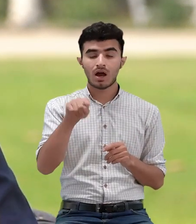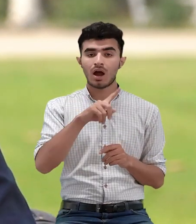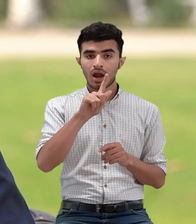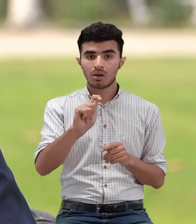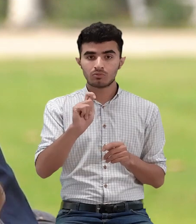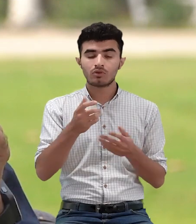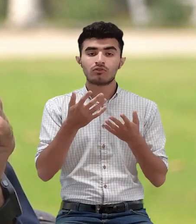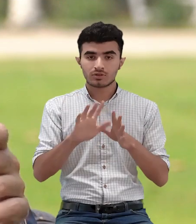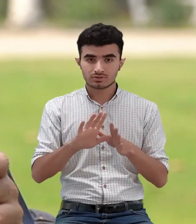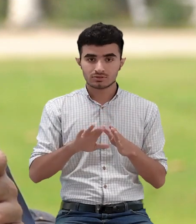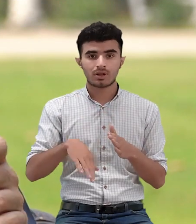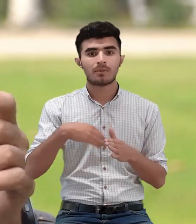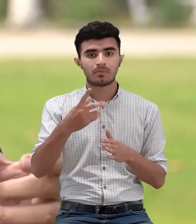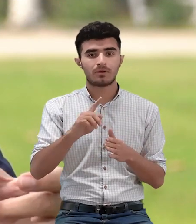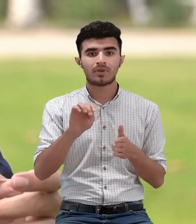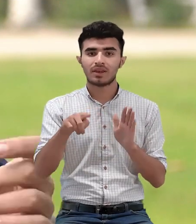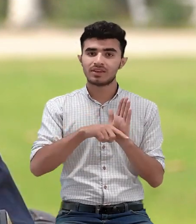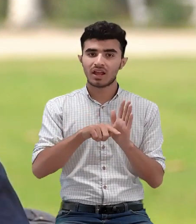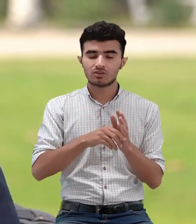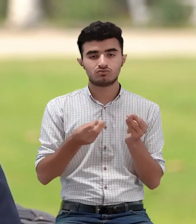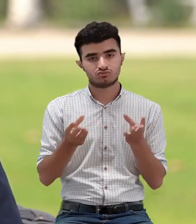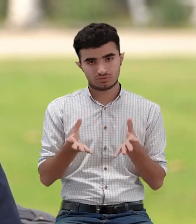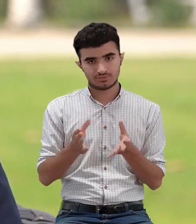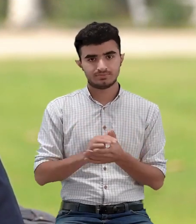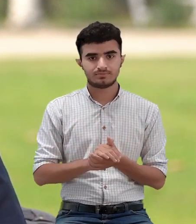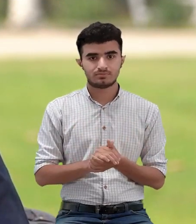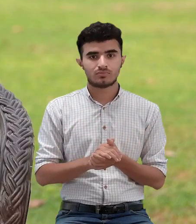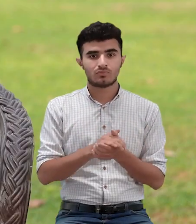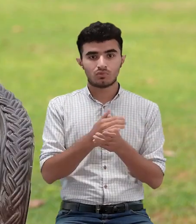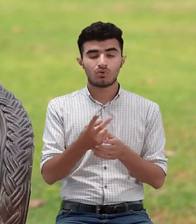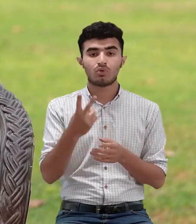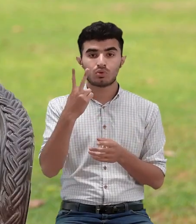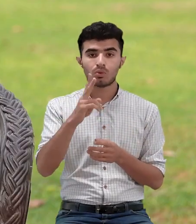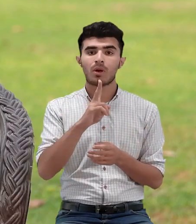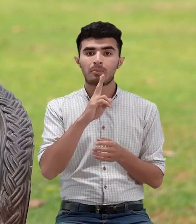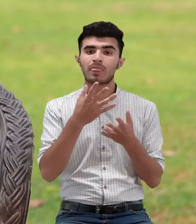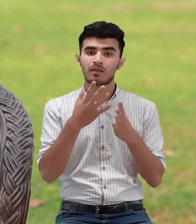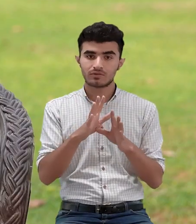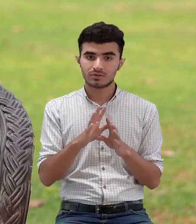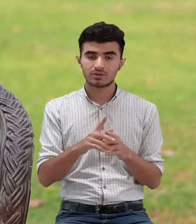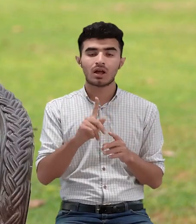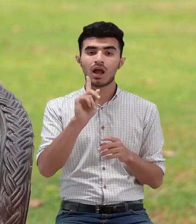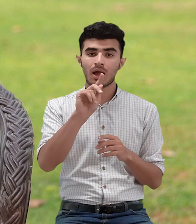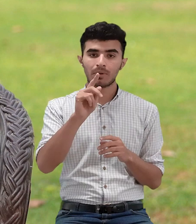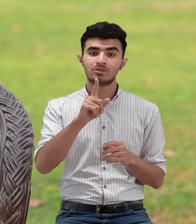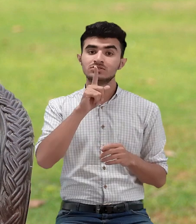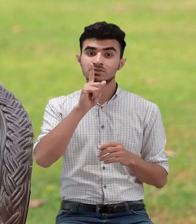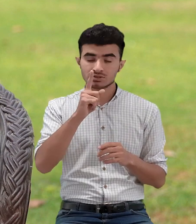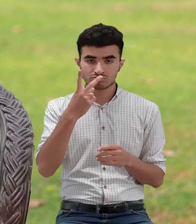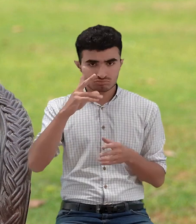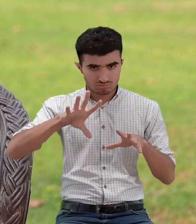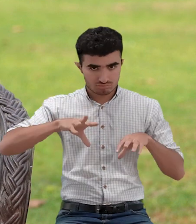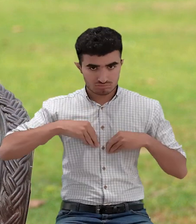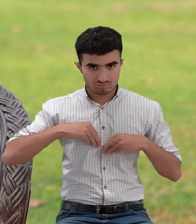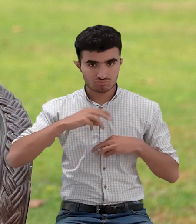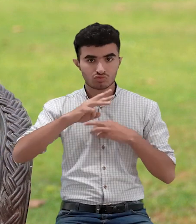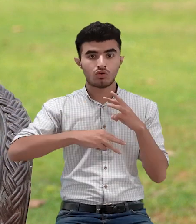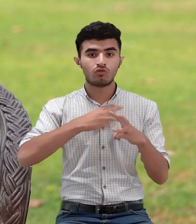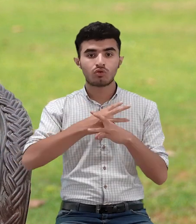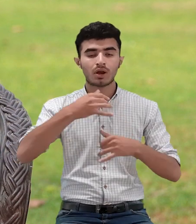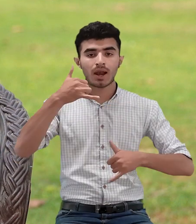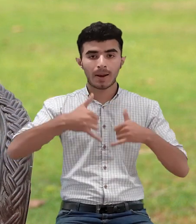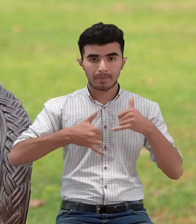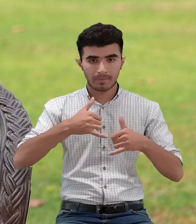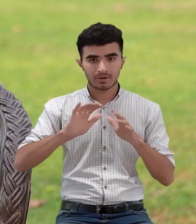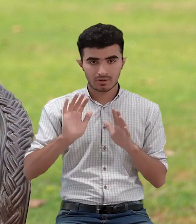غلط یوز کرنے کی وجہ سے ہم نیگیٹیوٹی کی طرف چلے جاتے ہیں۔ تو دو چیزیں میں نے بتائی ہیں، حقیقت کا ادراک کریں، یہ دنیا